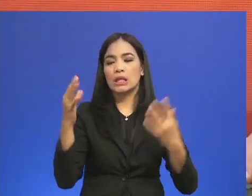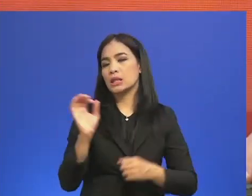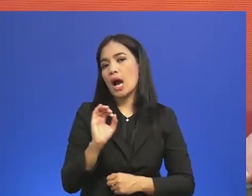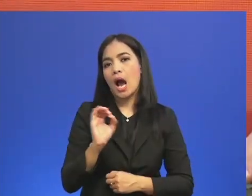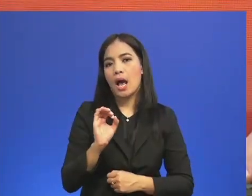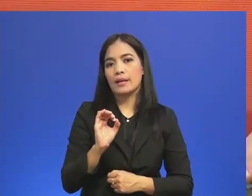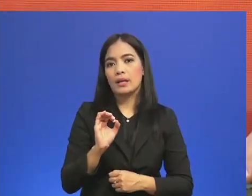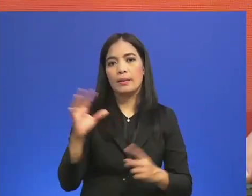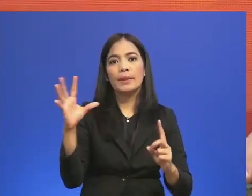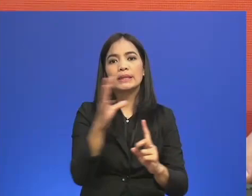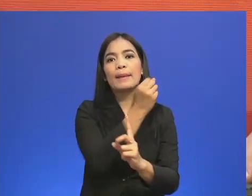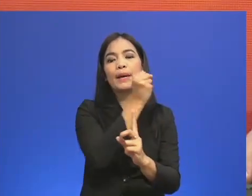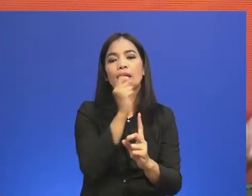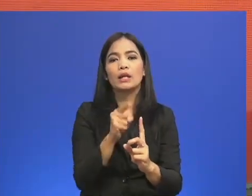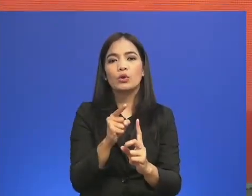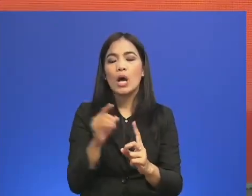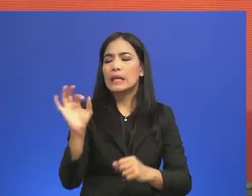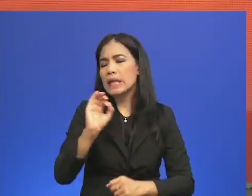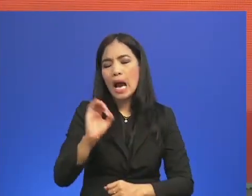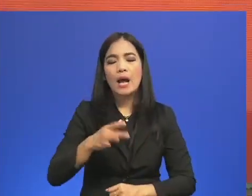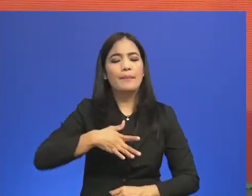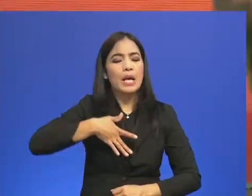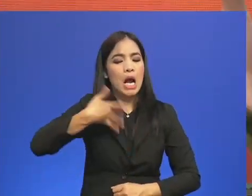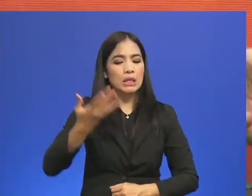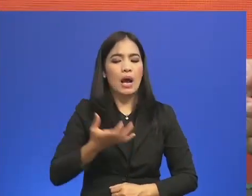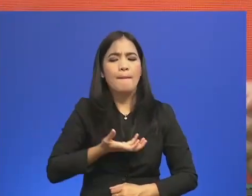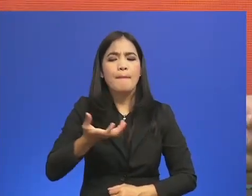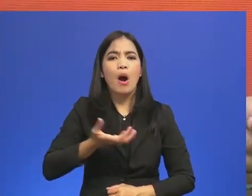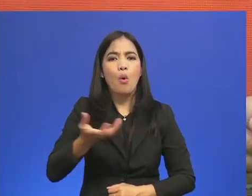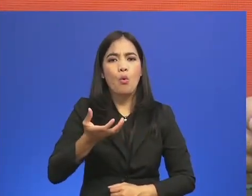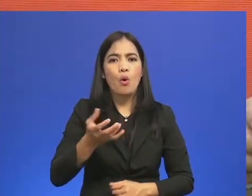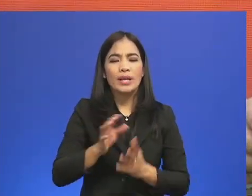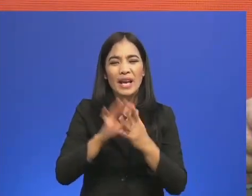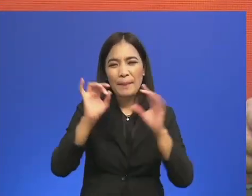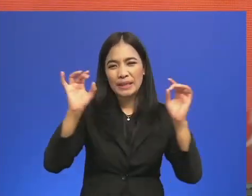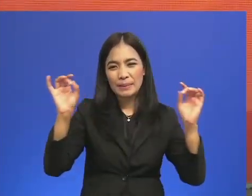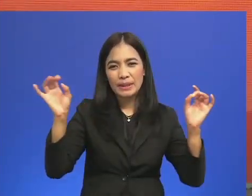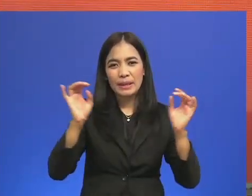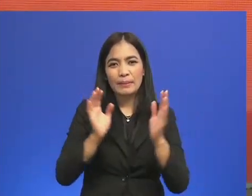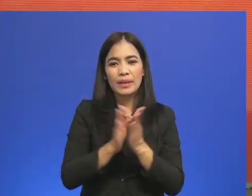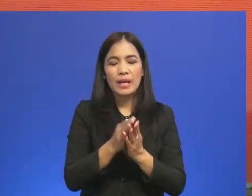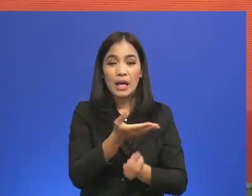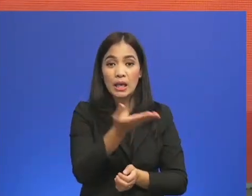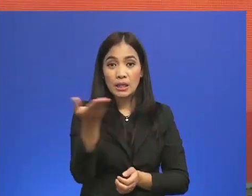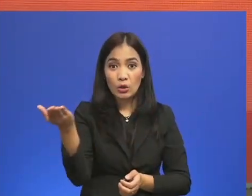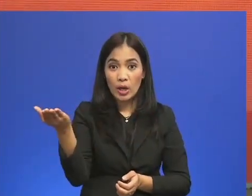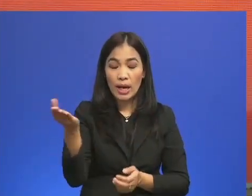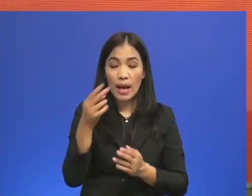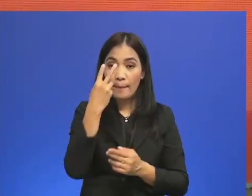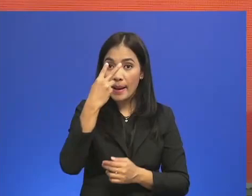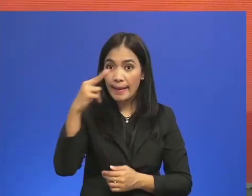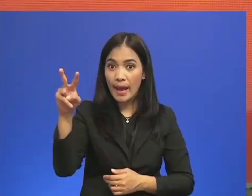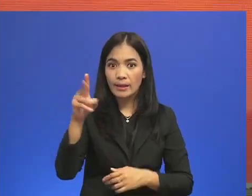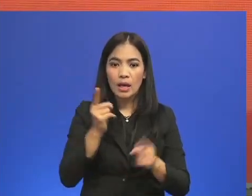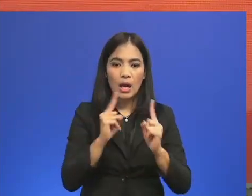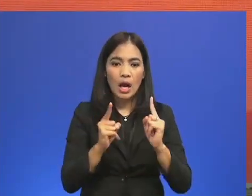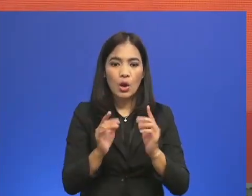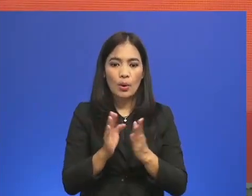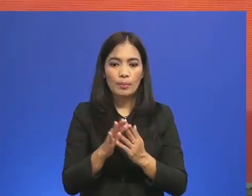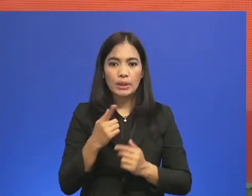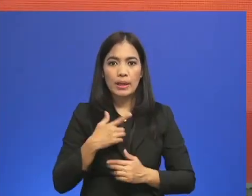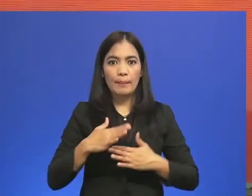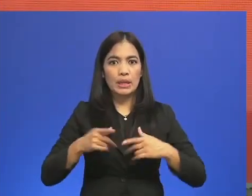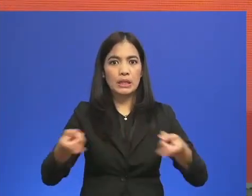tersebut. Jangan inginkan lagi hal-hal lain yang saudara pandang akan bisa